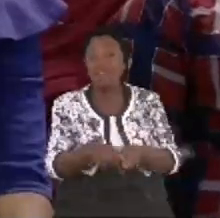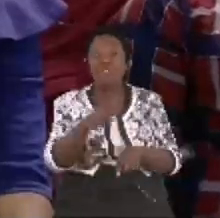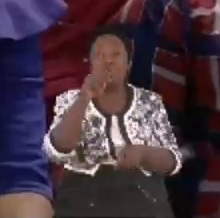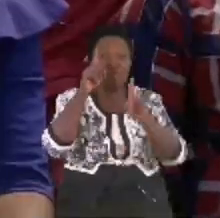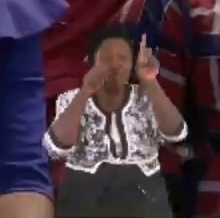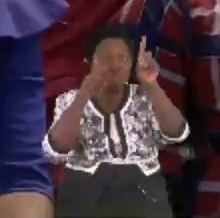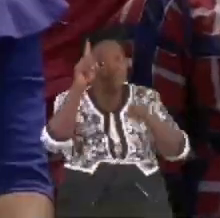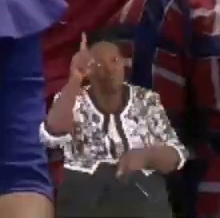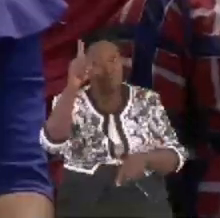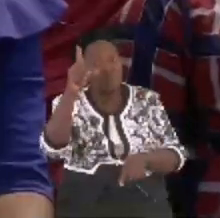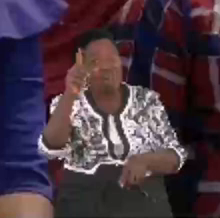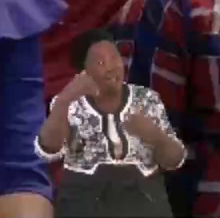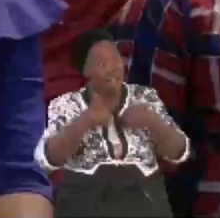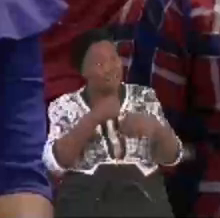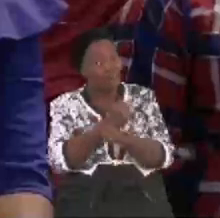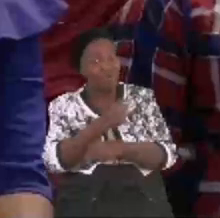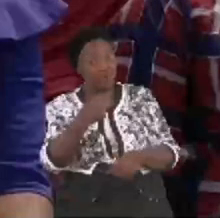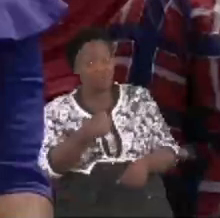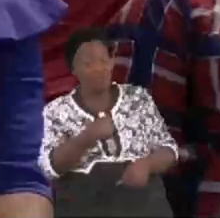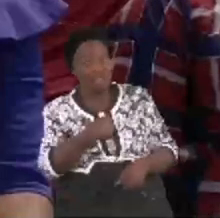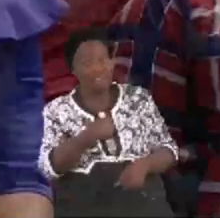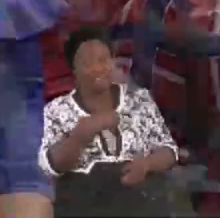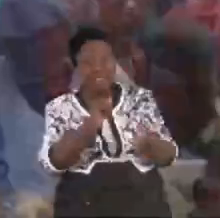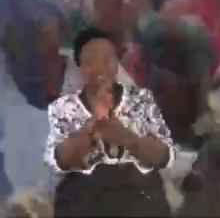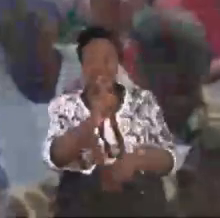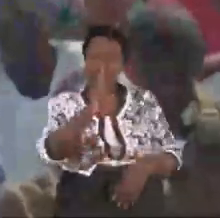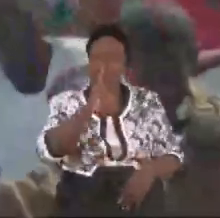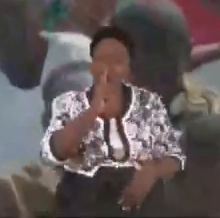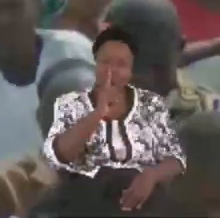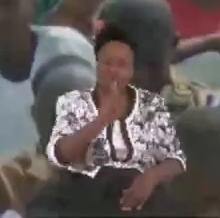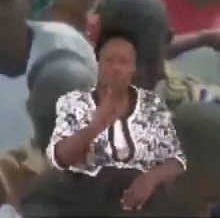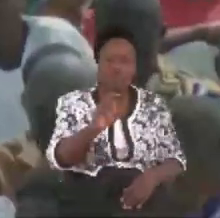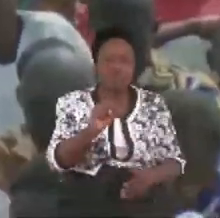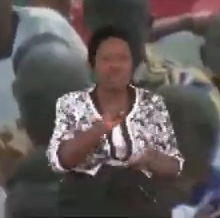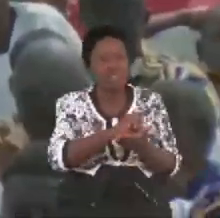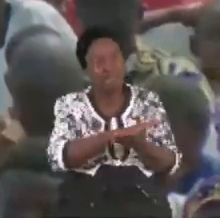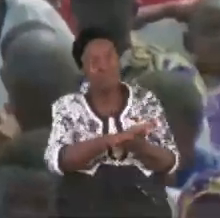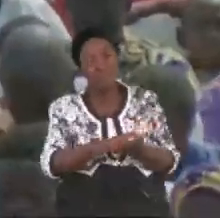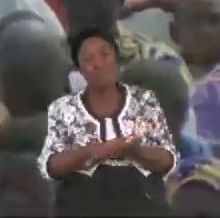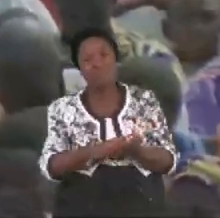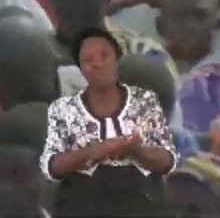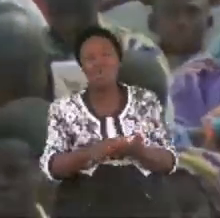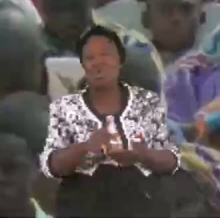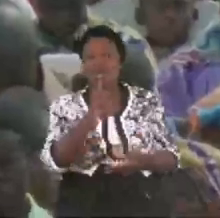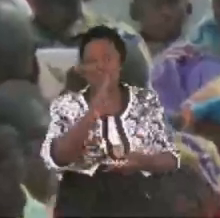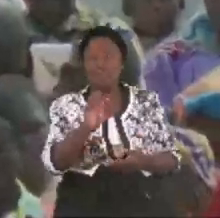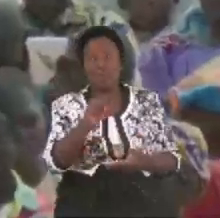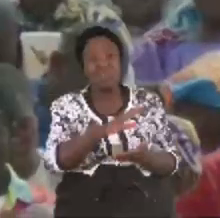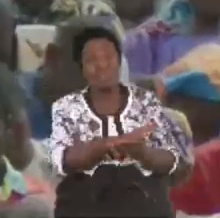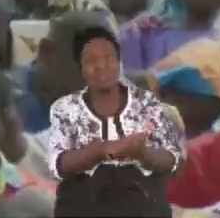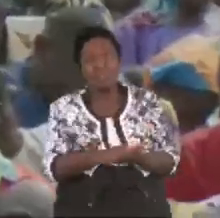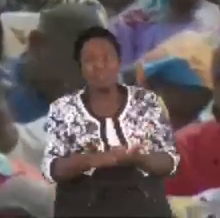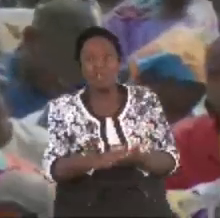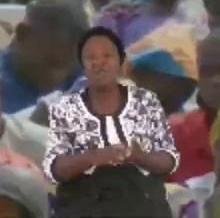Que tu les as aimés comme tu m'as aimé. Ça, c'est la sanctification certaine. La sanctification certaine. Chapitre